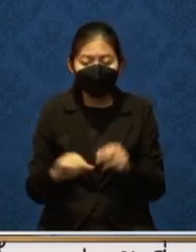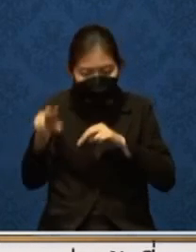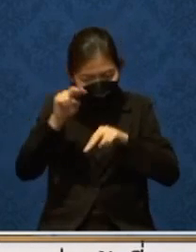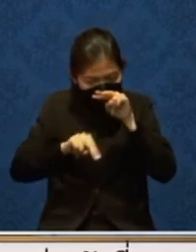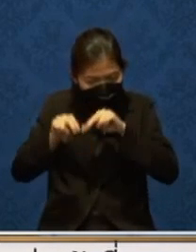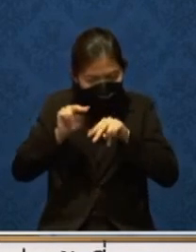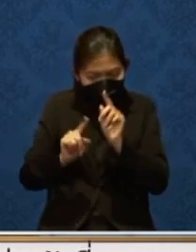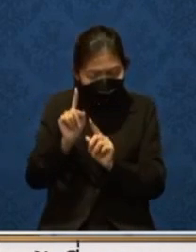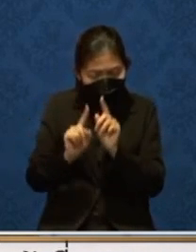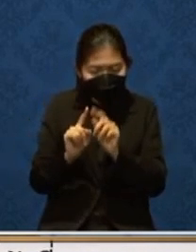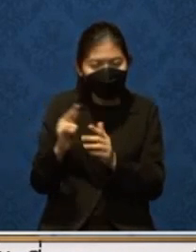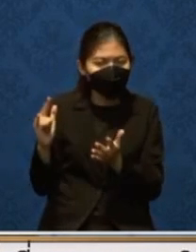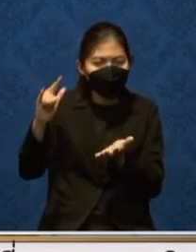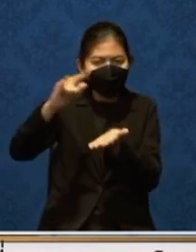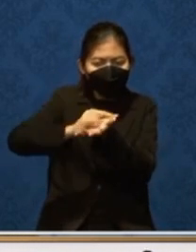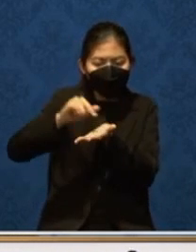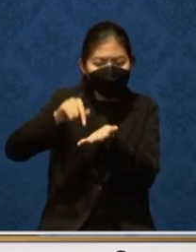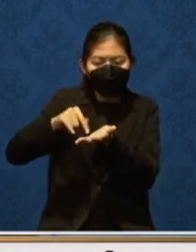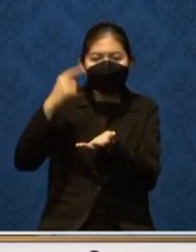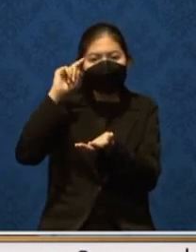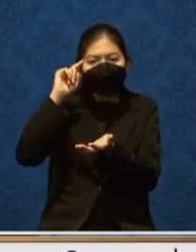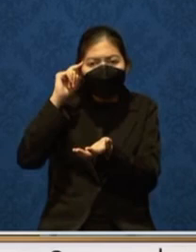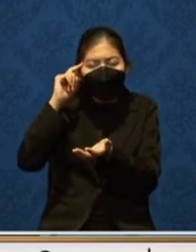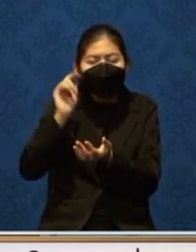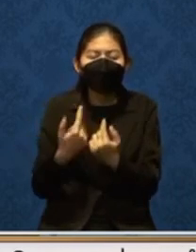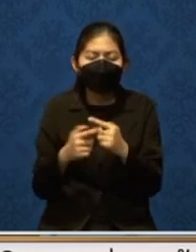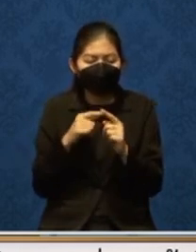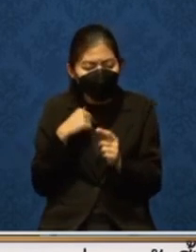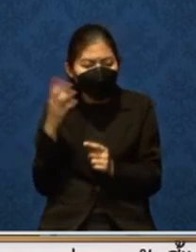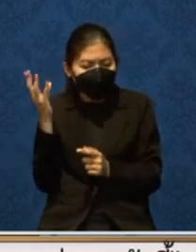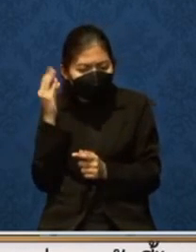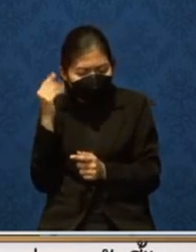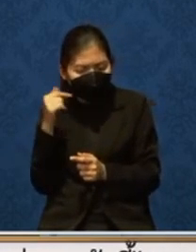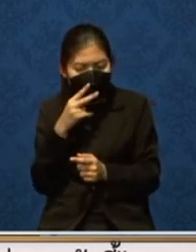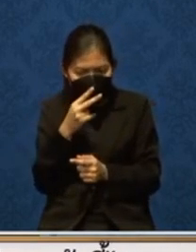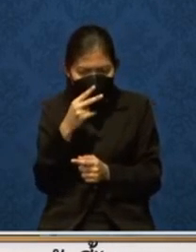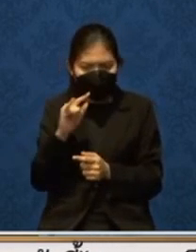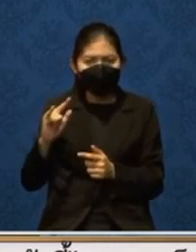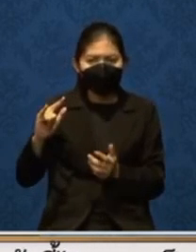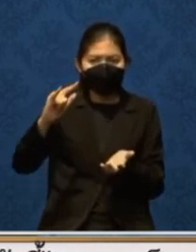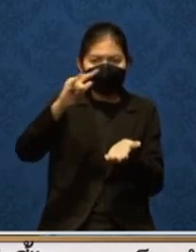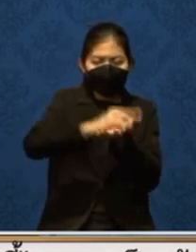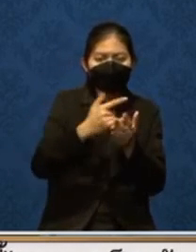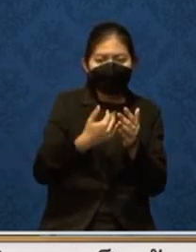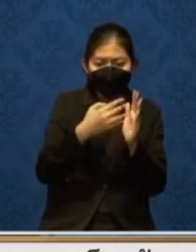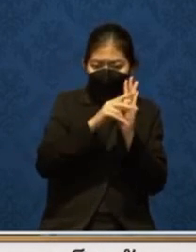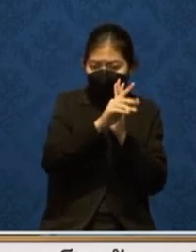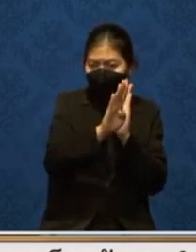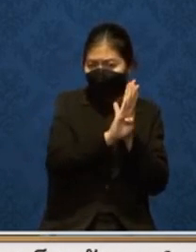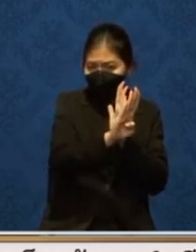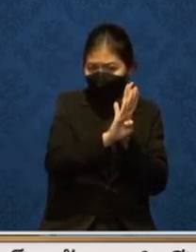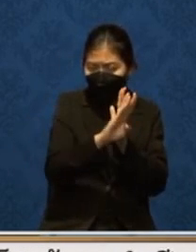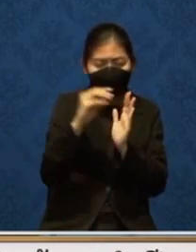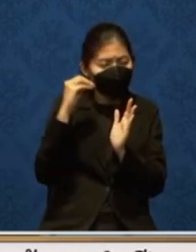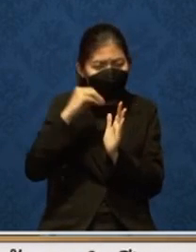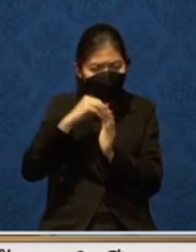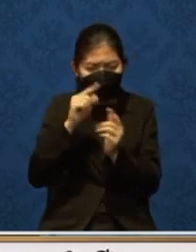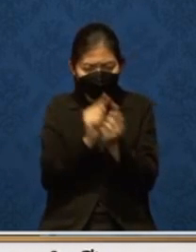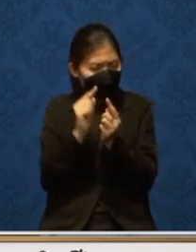่รู้shipเคื่ paneล็avหรอมยpen Bridหรือ่ย